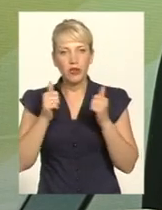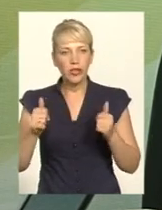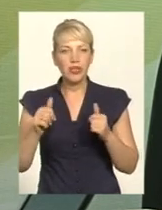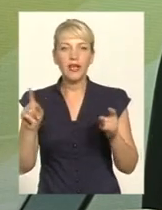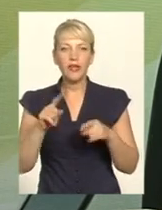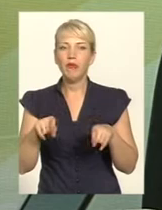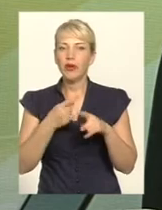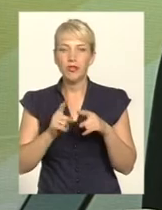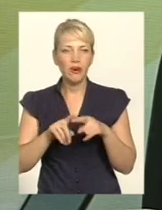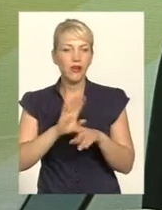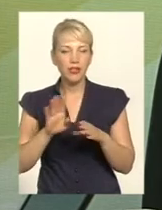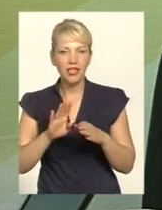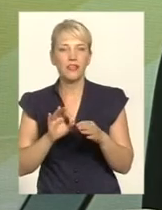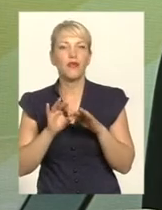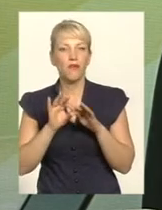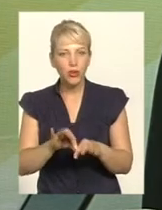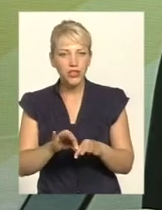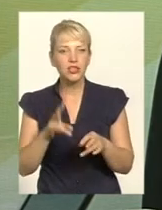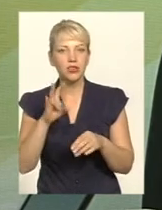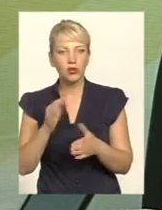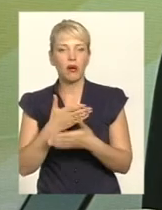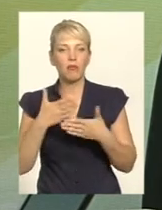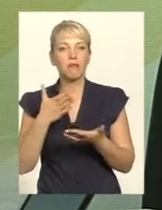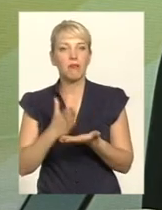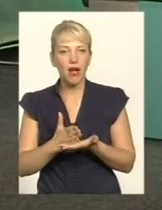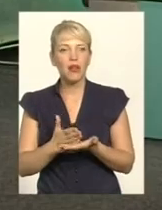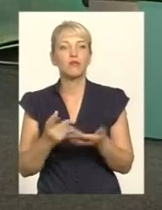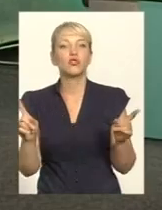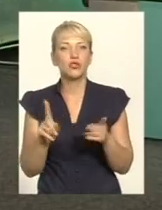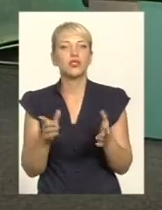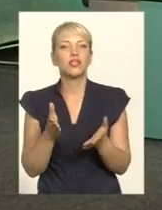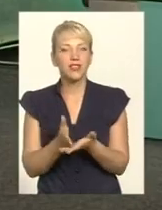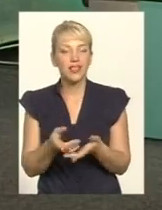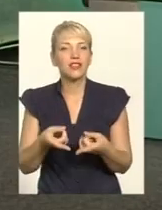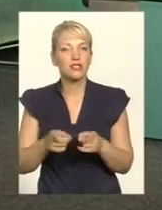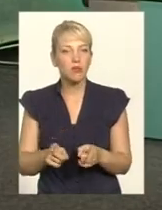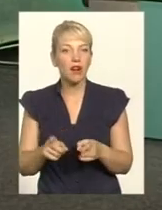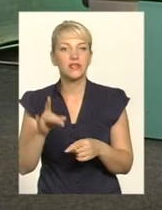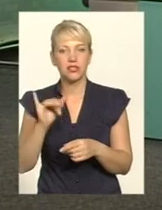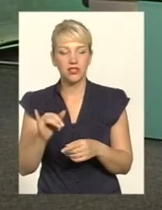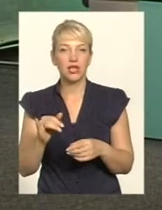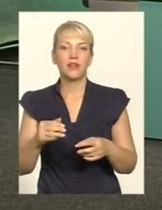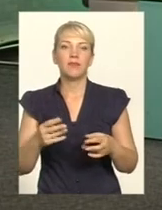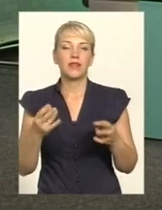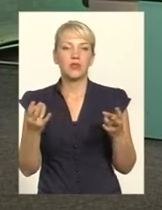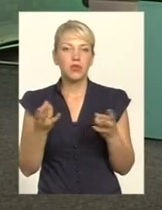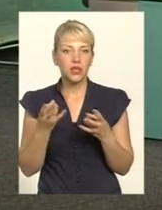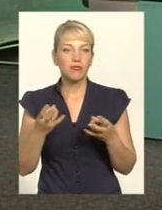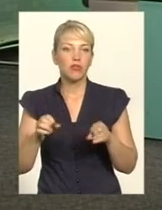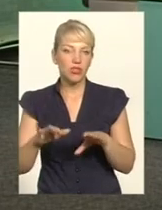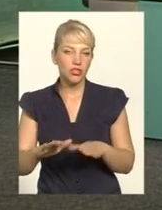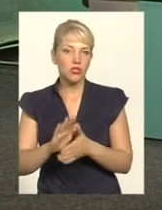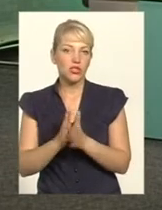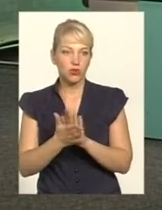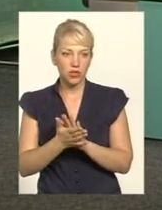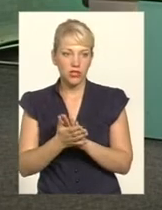цього навіть не доводити. Але маємо те, що є насправді, і, звичайно, доводиться вирішувати вже в ситуацію,